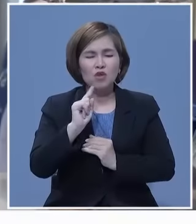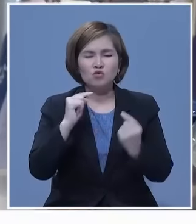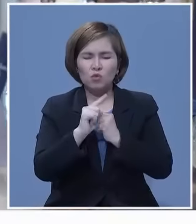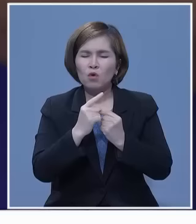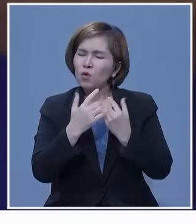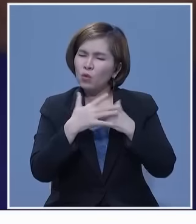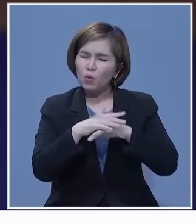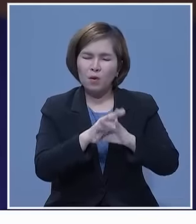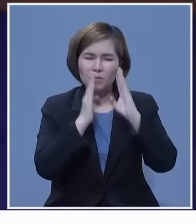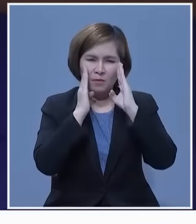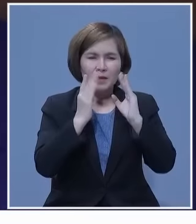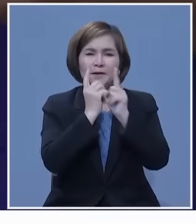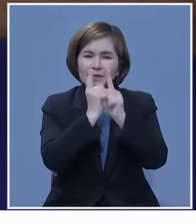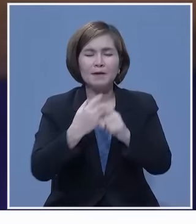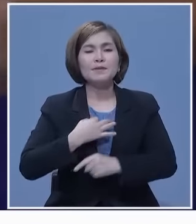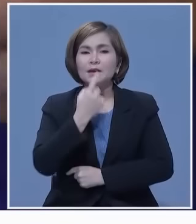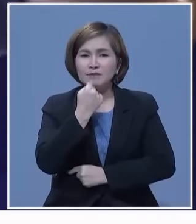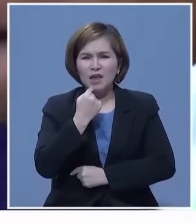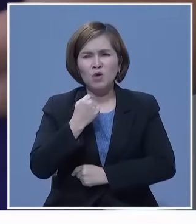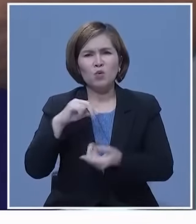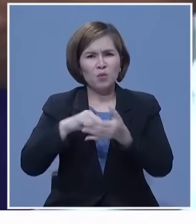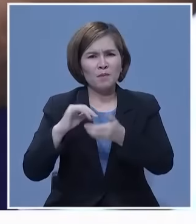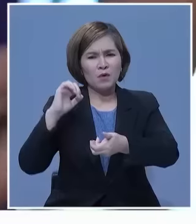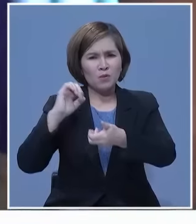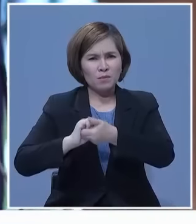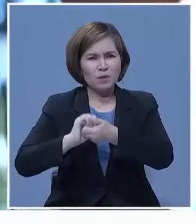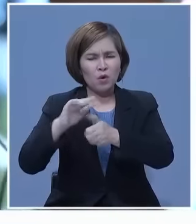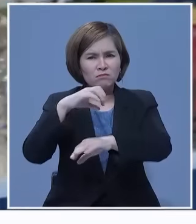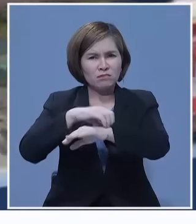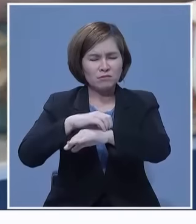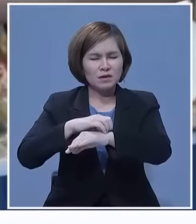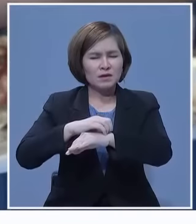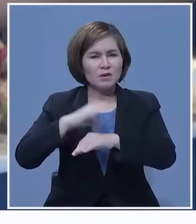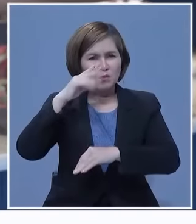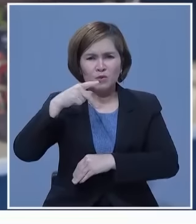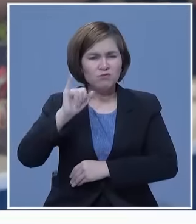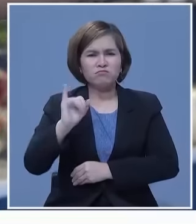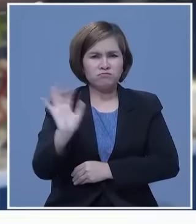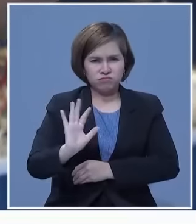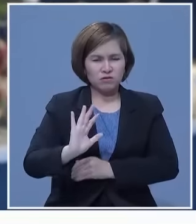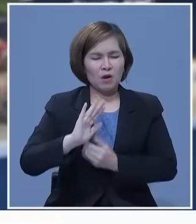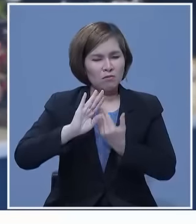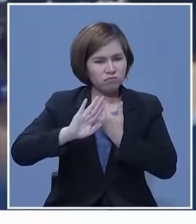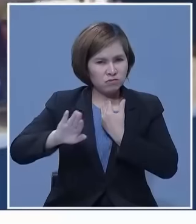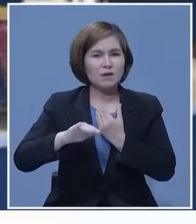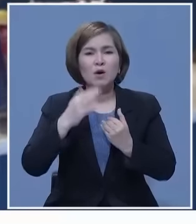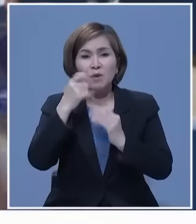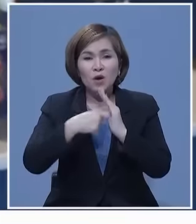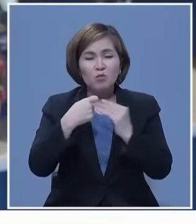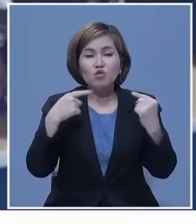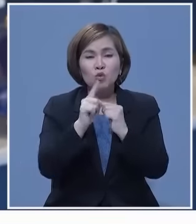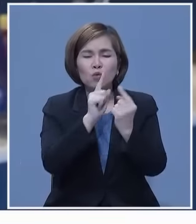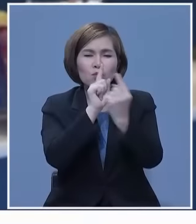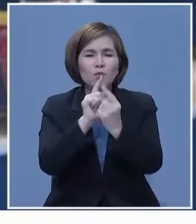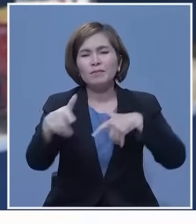แดงยังยึดมั่นอุดมการไม่มีทางไปจับมือกับ 2ลุงแน่เพืเพราะอย่าลืมว่าตอนหาเสียงเรื่องของการต่อสู้ของคนเสื้อแดงเป็นเรื่องสำคัญเป็น